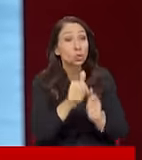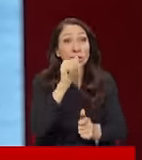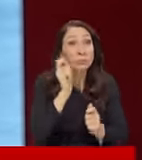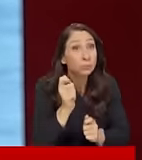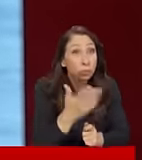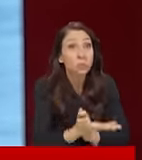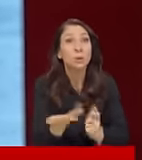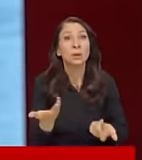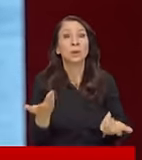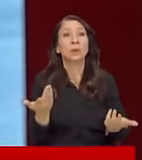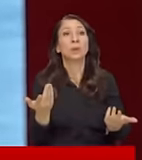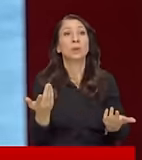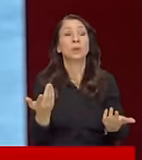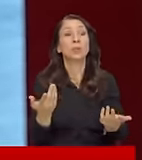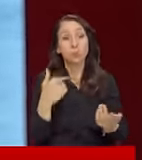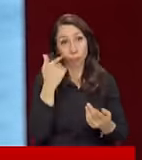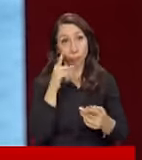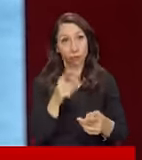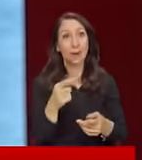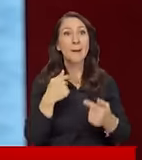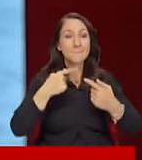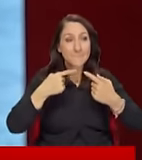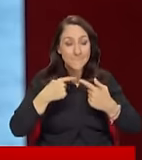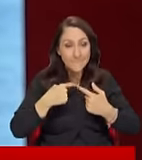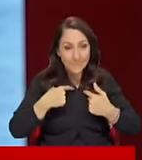içirmek zorunda. Dolayısıyla biz